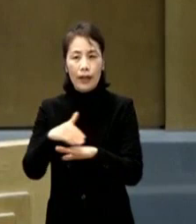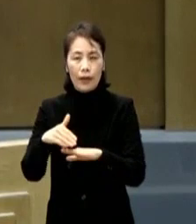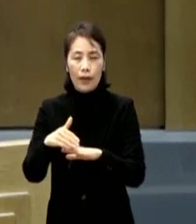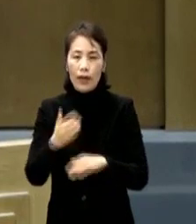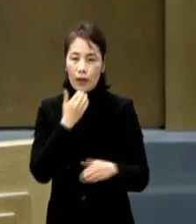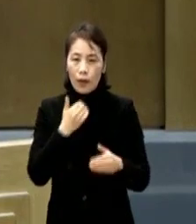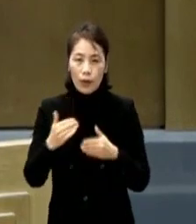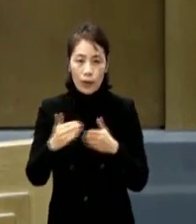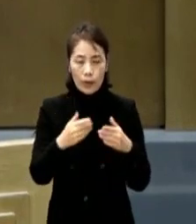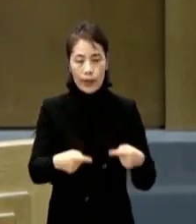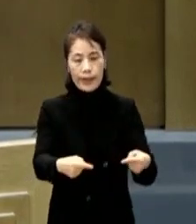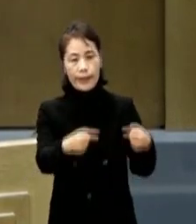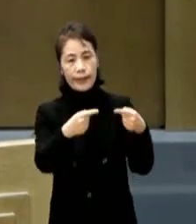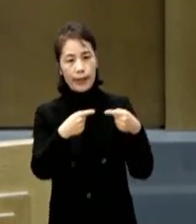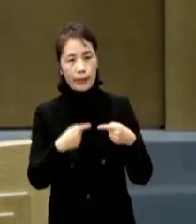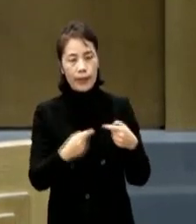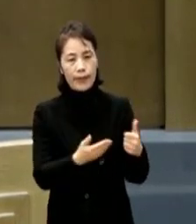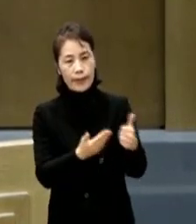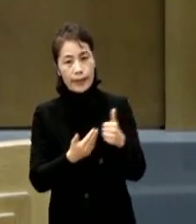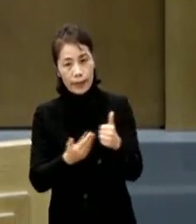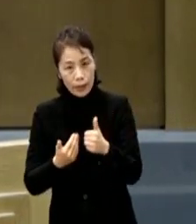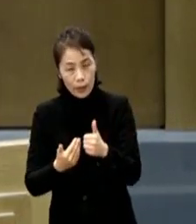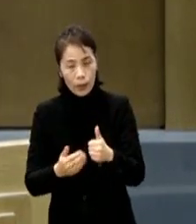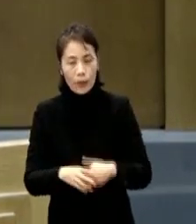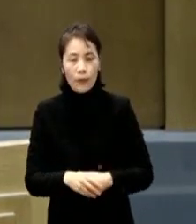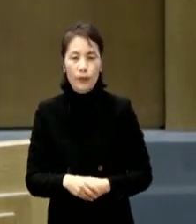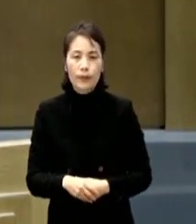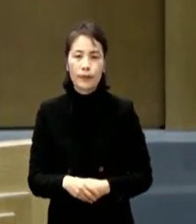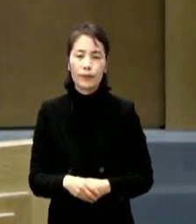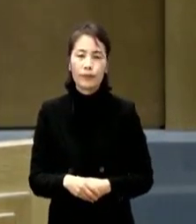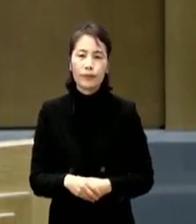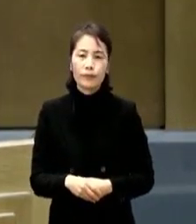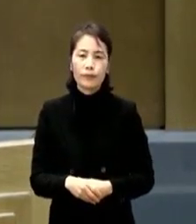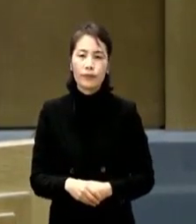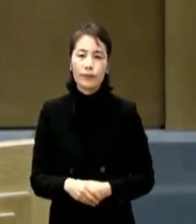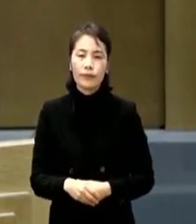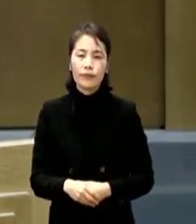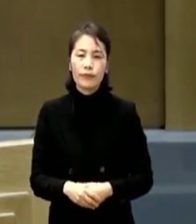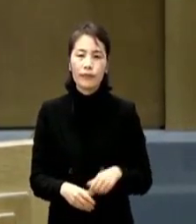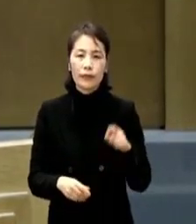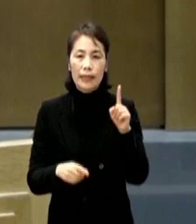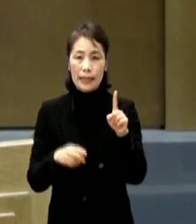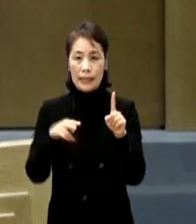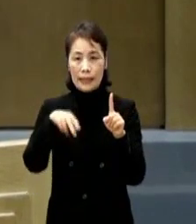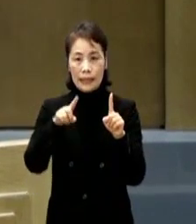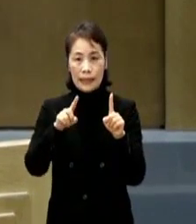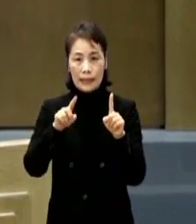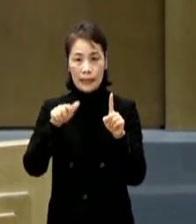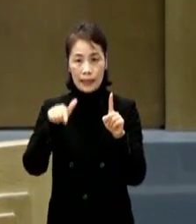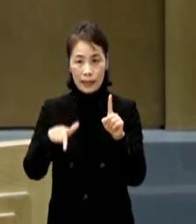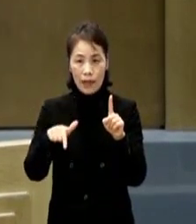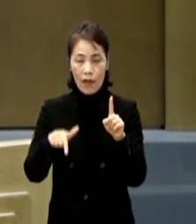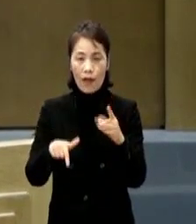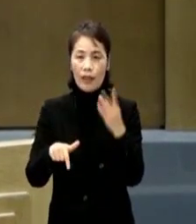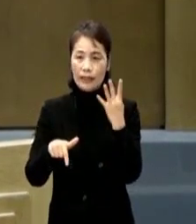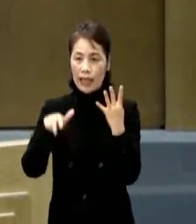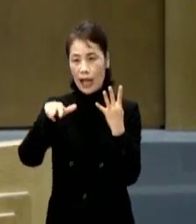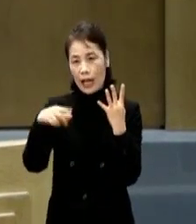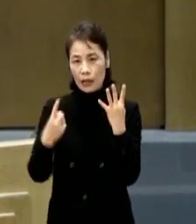참여를 이끌어내겠습니다. 경기 R200은 일석사조의 효과가 있습니다.